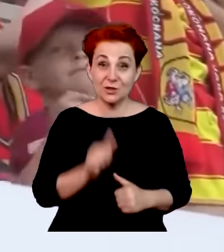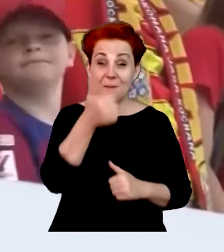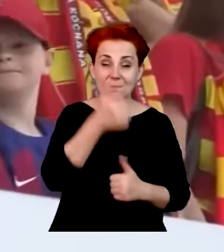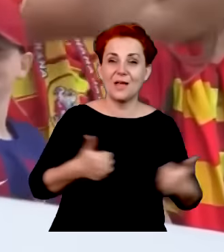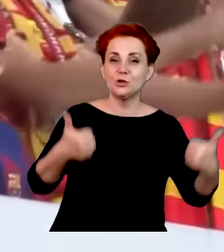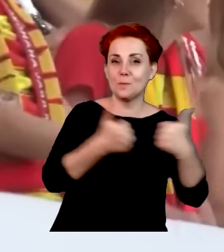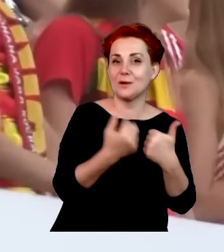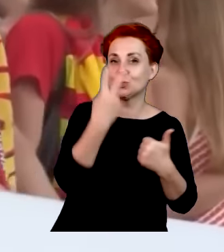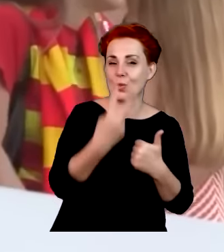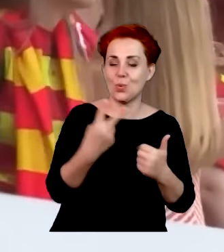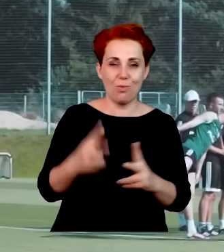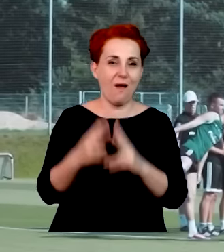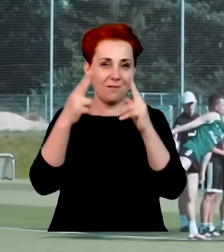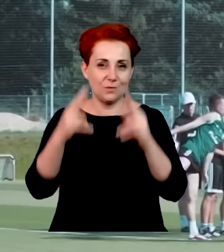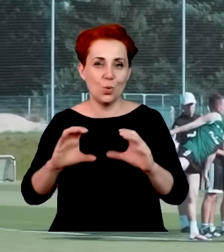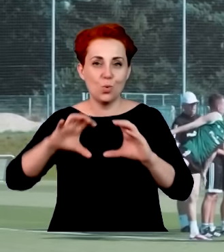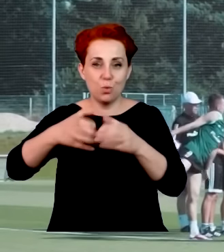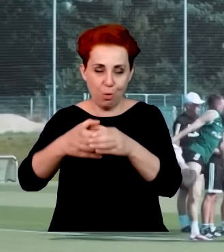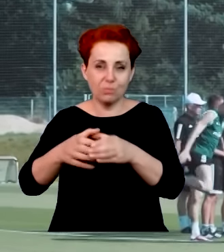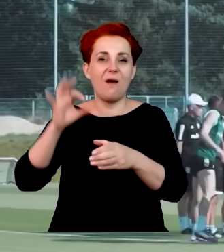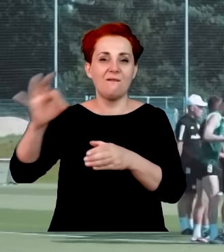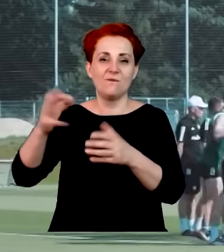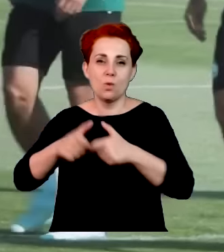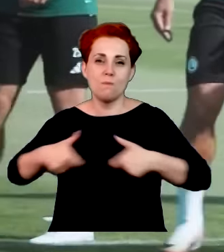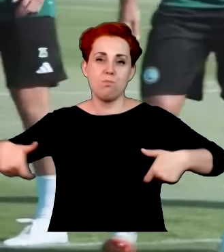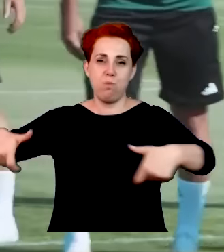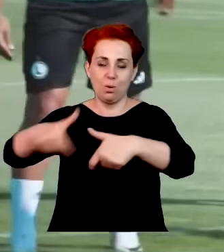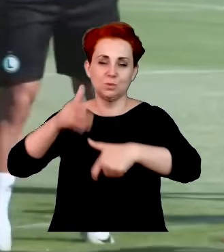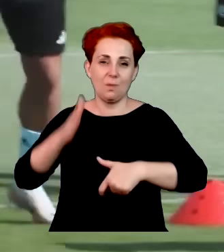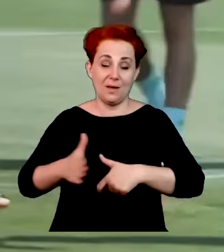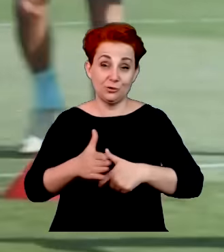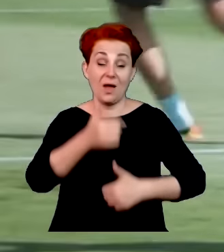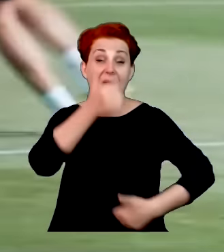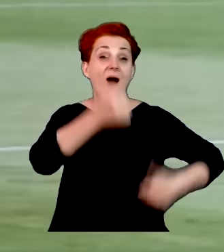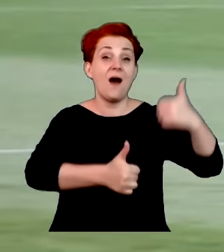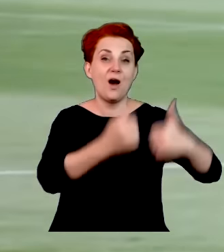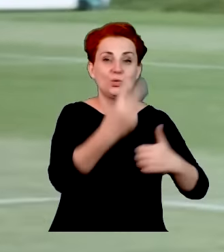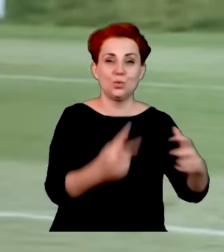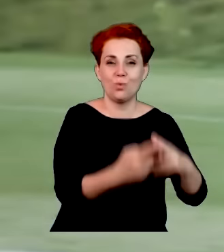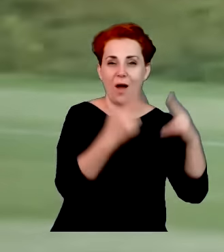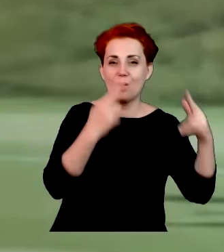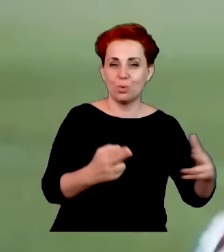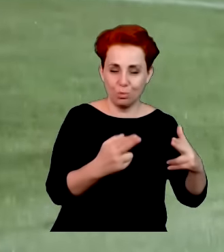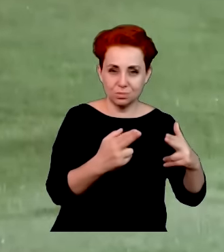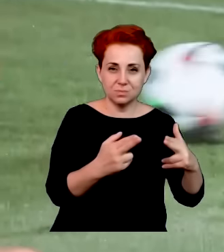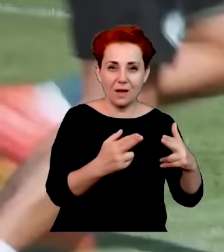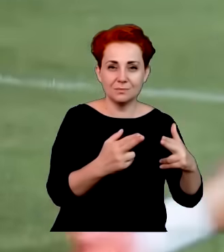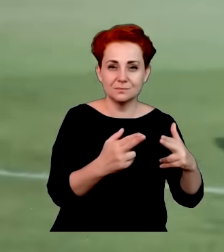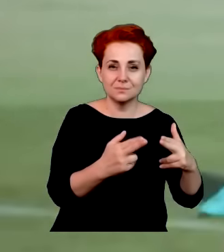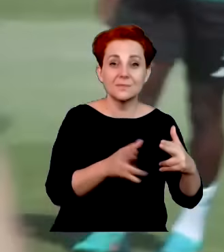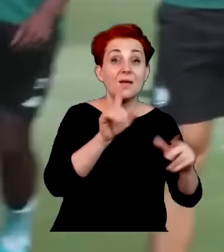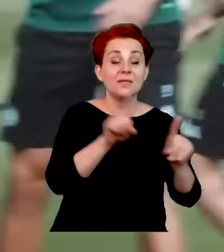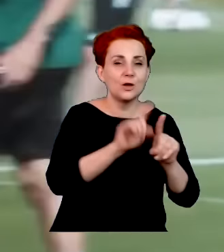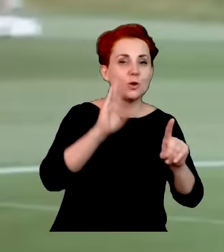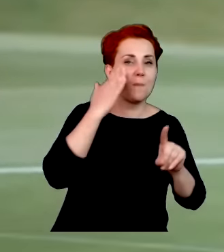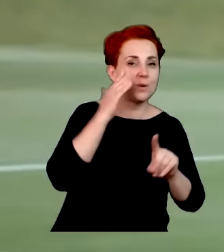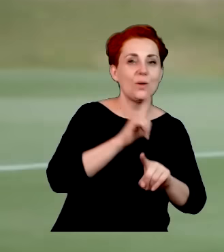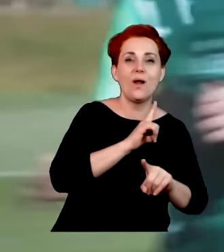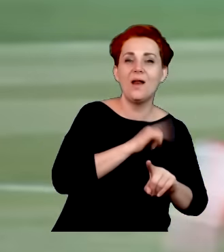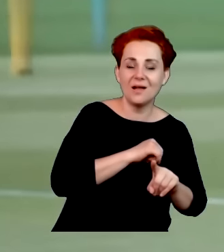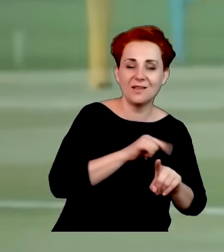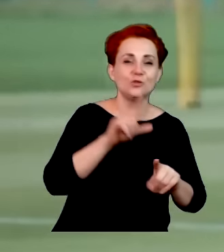Ligi Mistrzów Jagiellonia zagra u siebie. Rywali w drugiej rundzie eliminacji Ligi Konferencji Europy poznały też Legia i Śląsk.